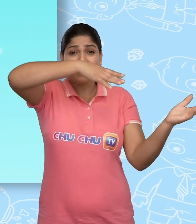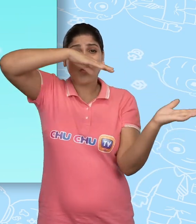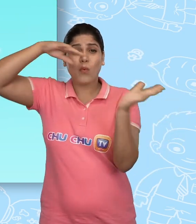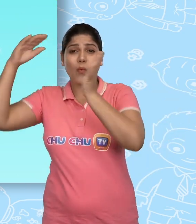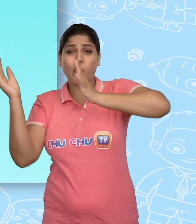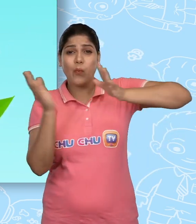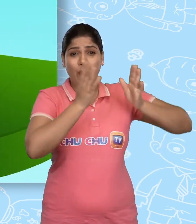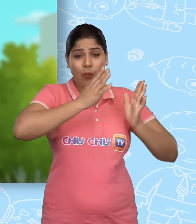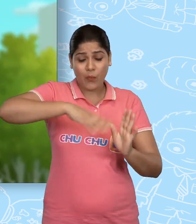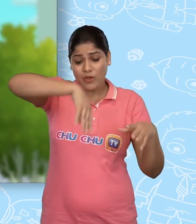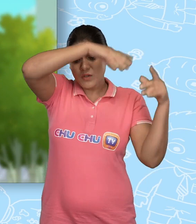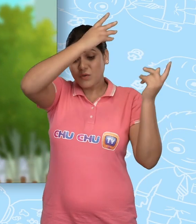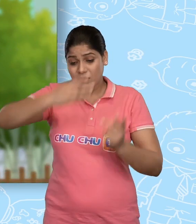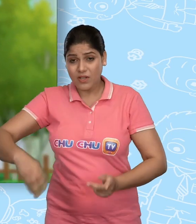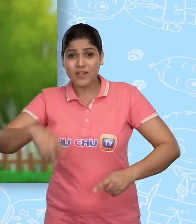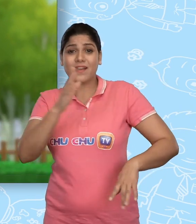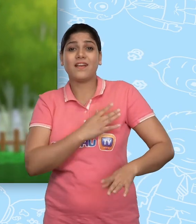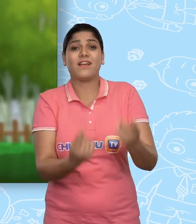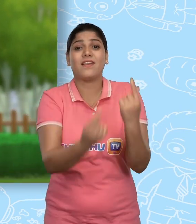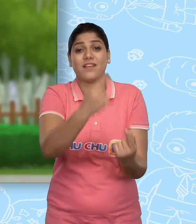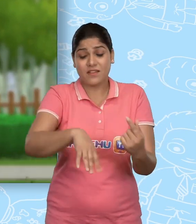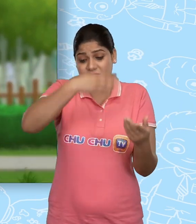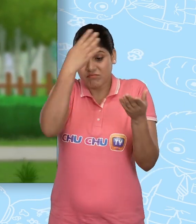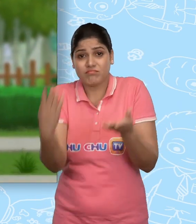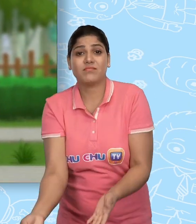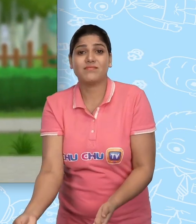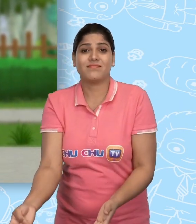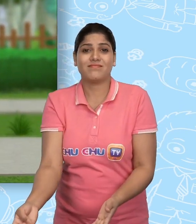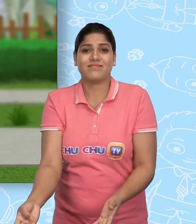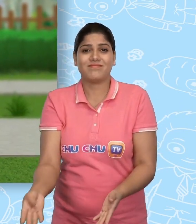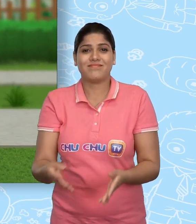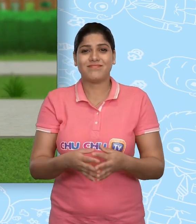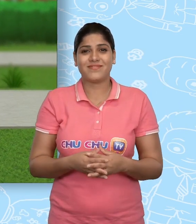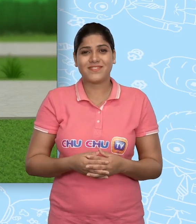गिरकर हवा के साथ उड़कर हमारे बगीचे में आ गया हो।